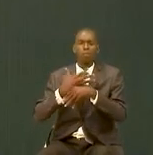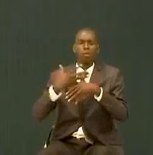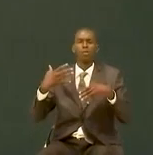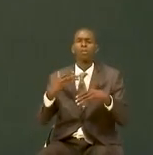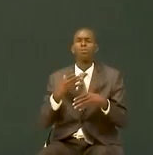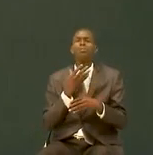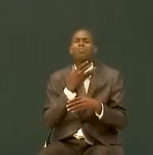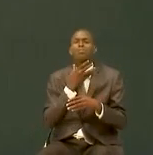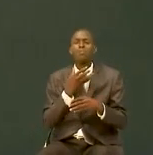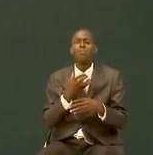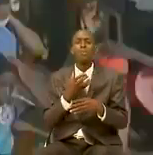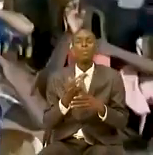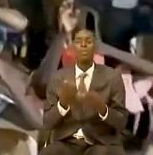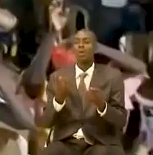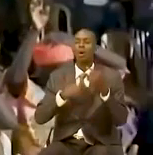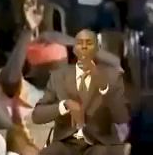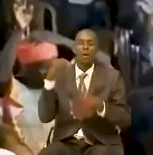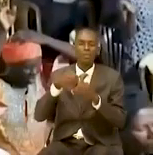pụta n'aha Jizọs.